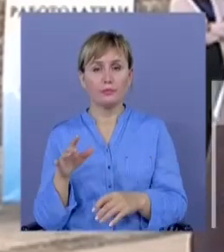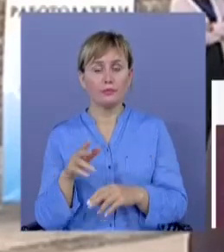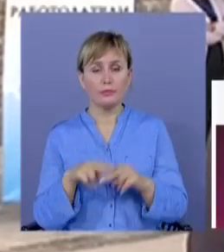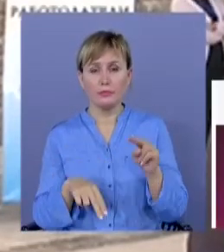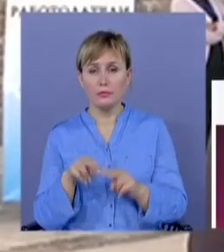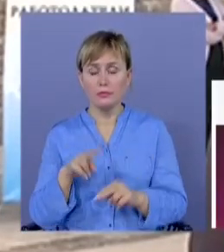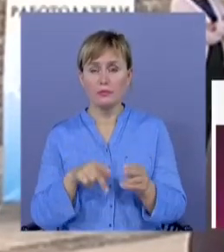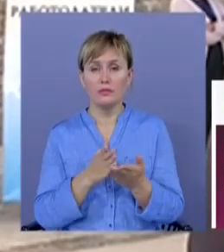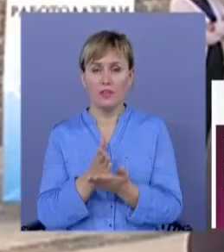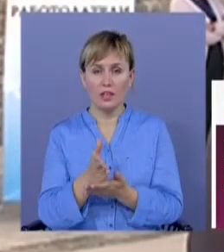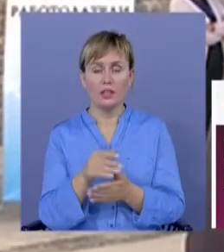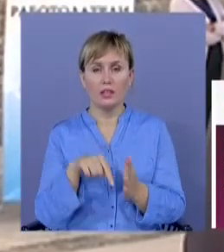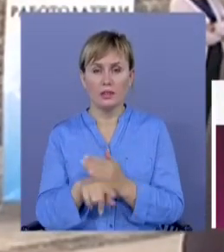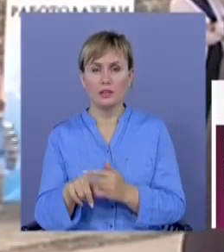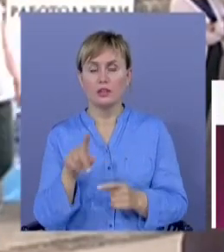ищет